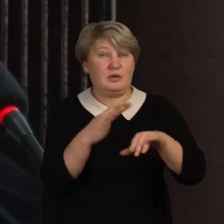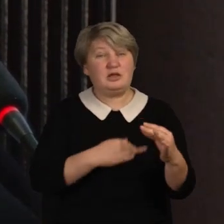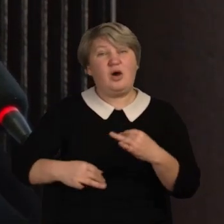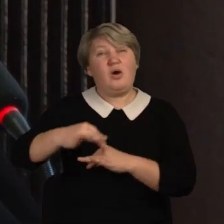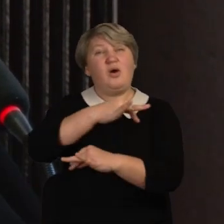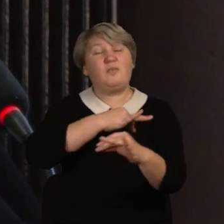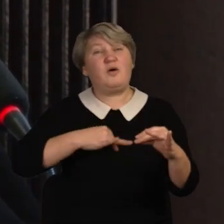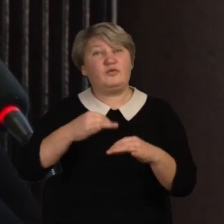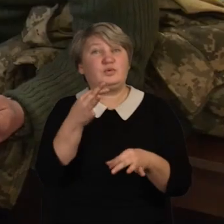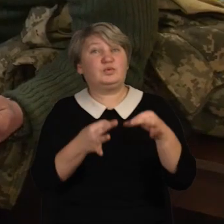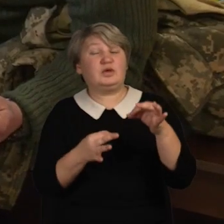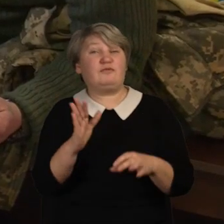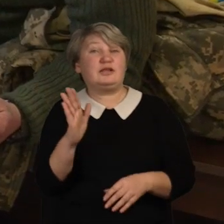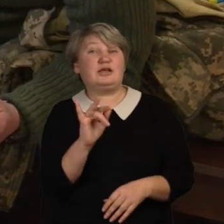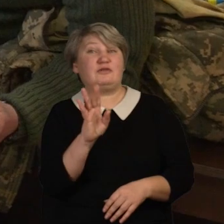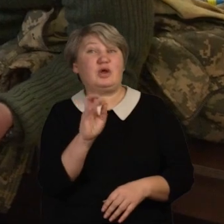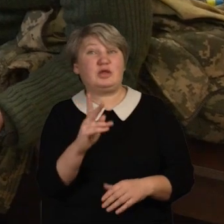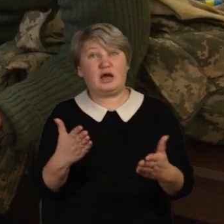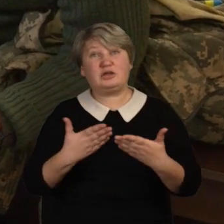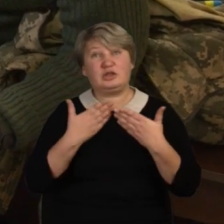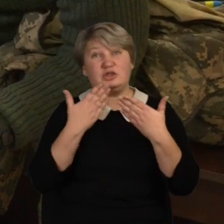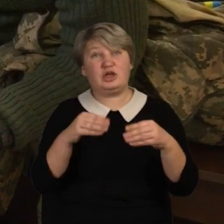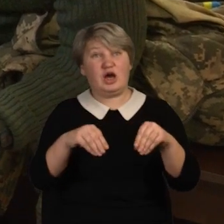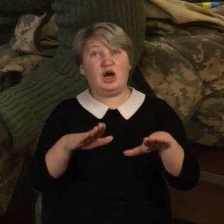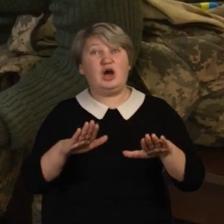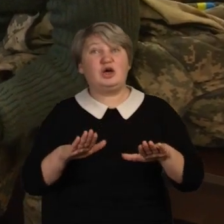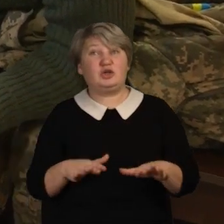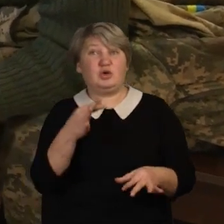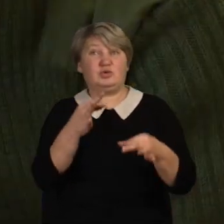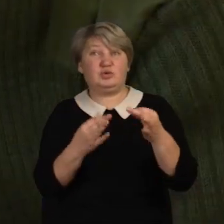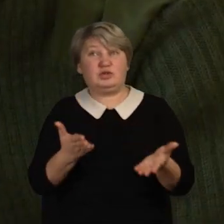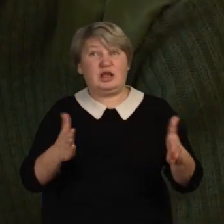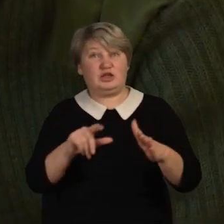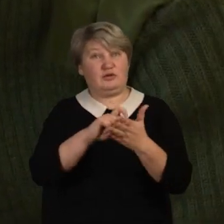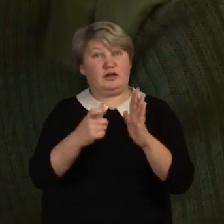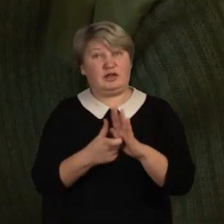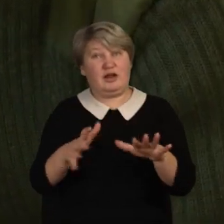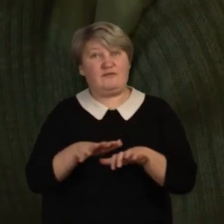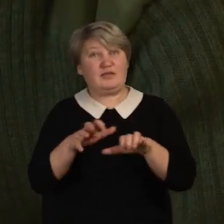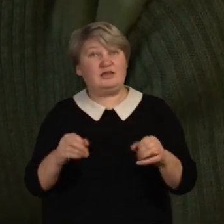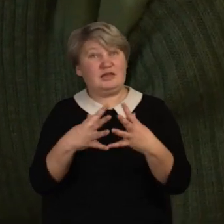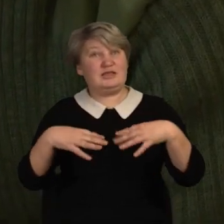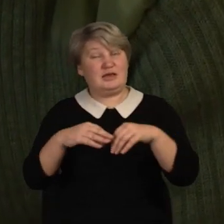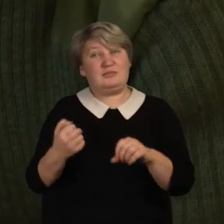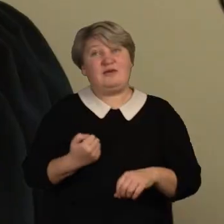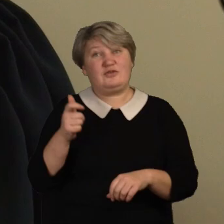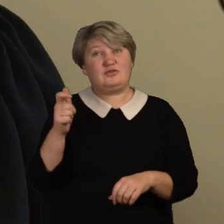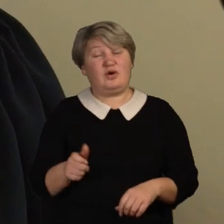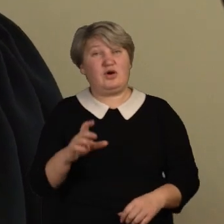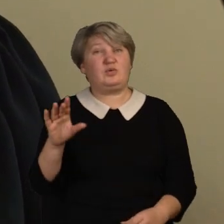кімнаті суддя Василь Феденяк зачитав рішення, згідно із яким суд залишив квартиру у власності сім'ї військового Руслана